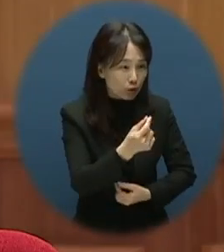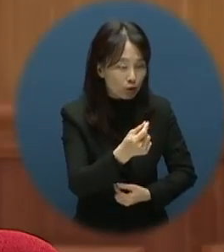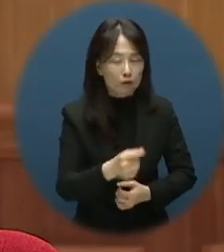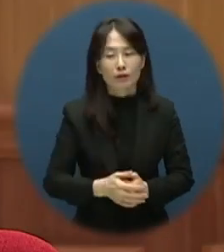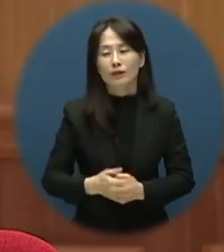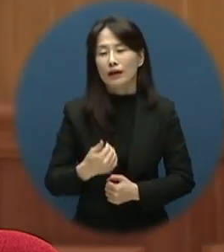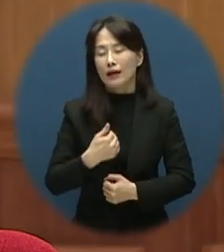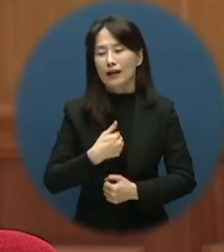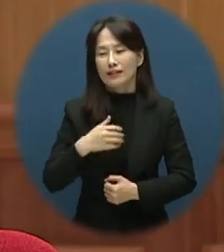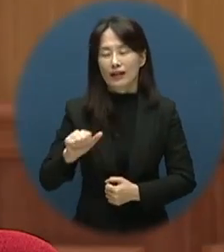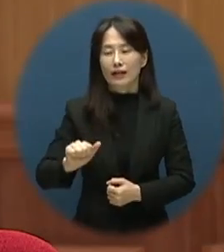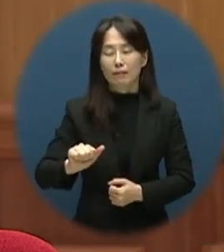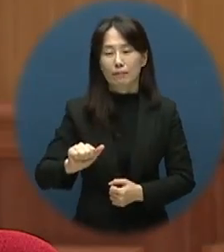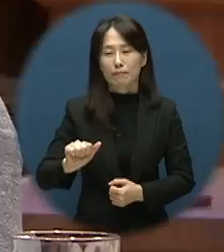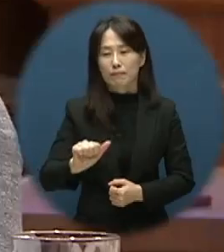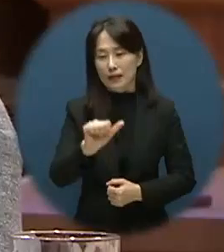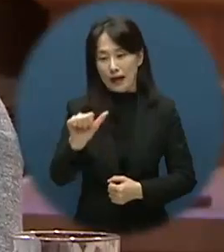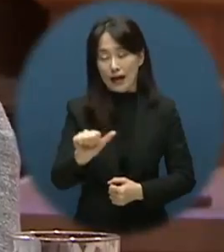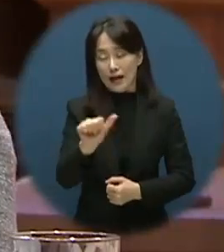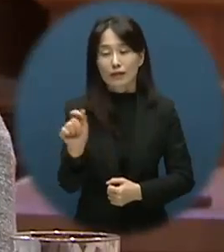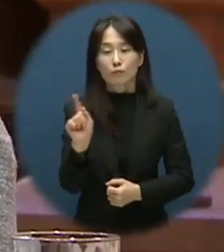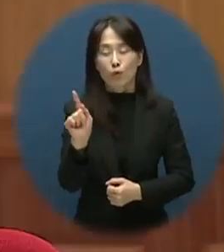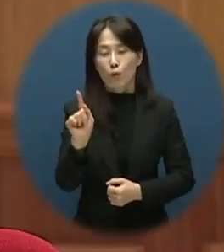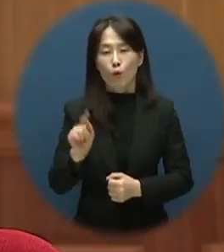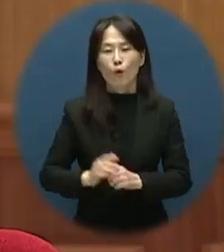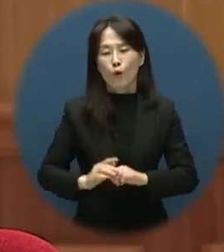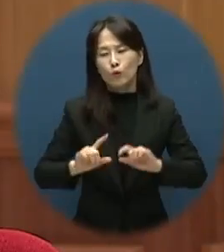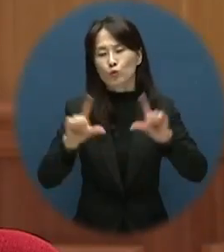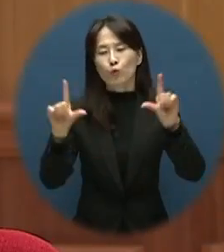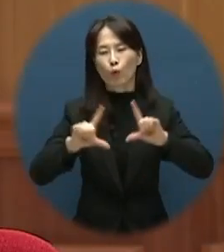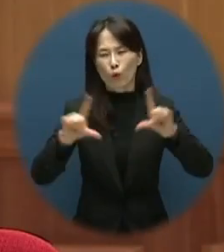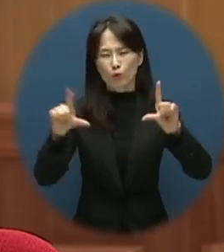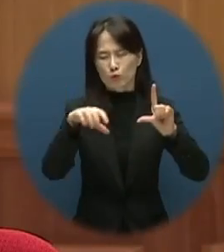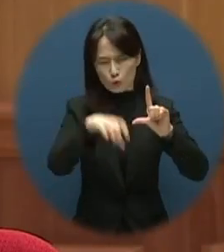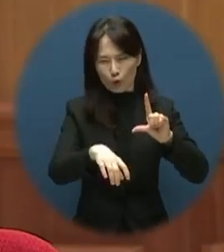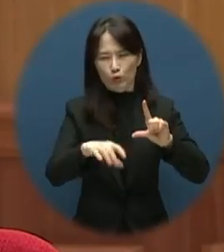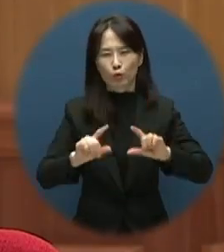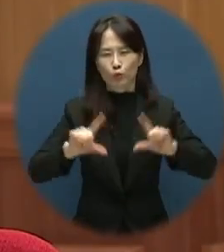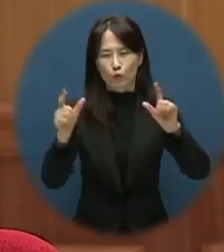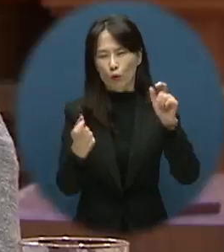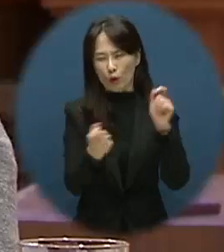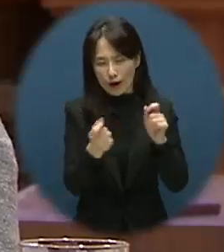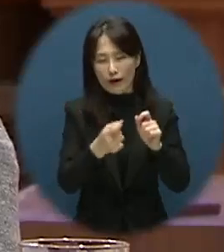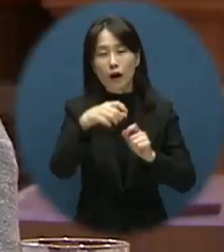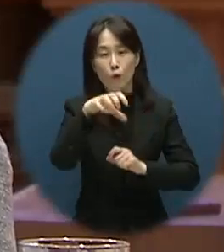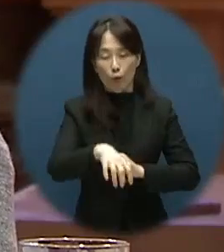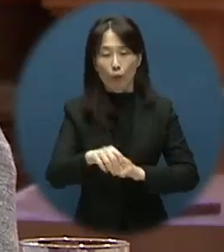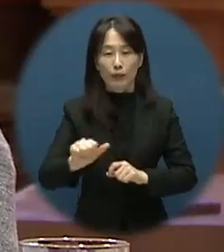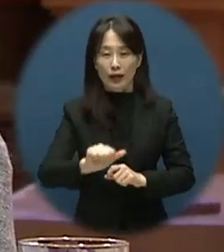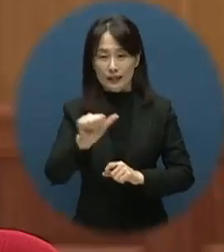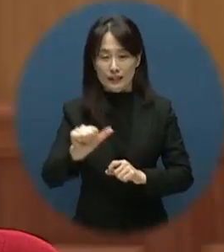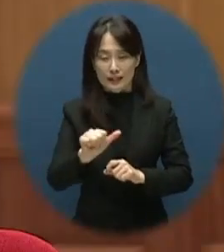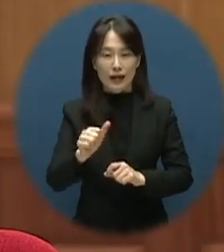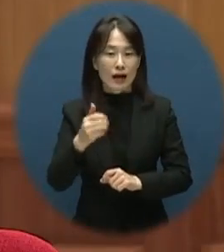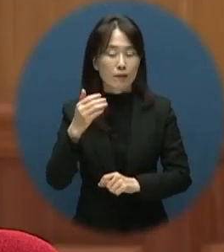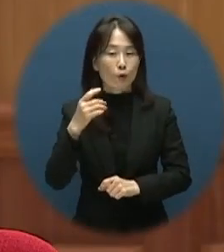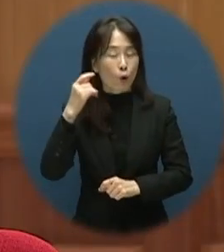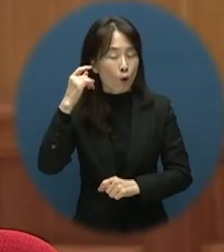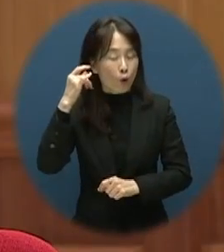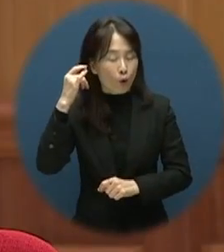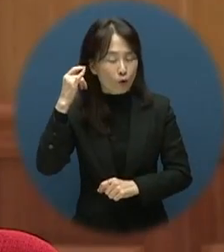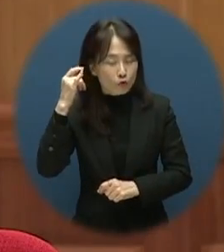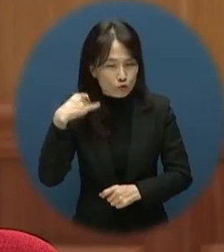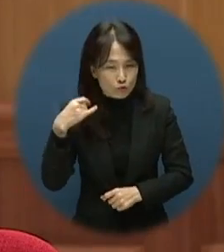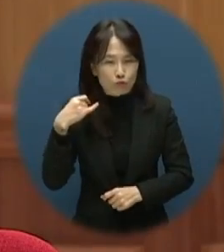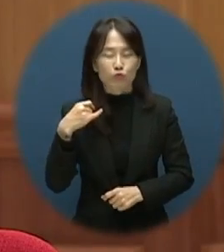동양 얘기하는 거는 말하자면 Far East. 극동. 말하자면 극동에 관심. 뭐 한중일, 여러 가지. 한중일.